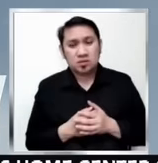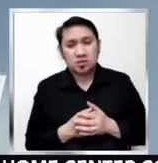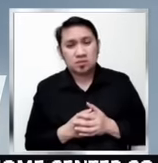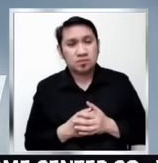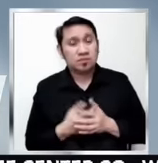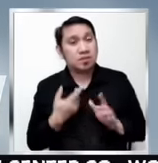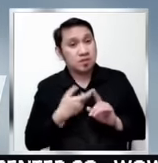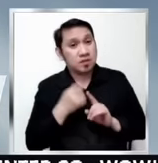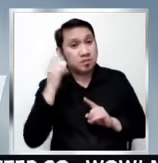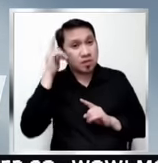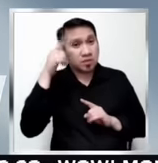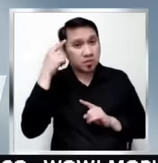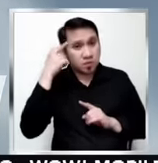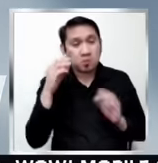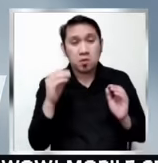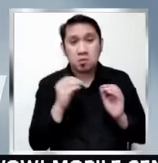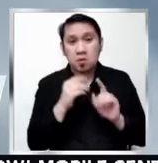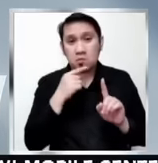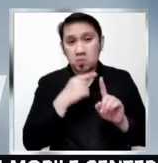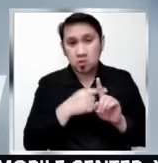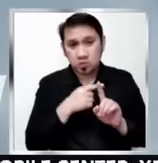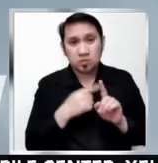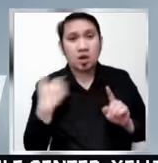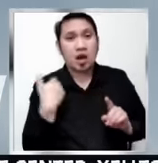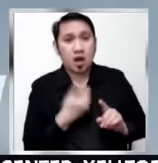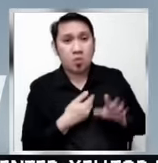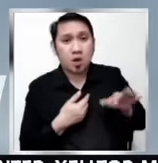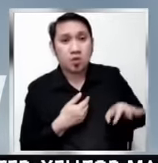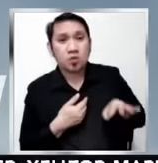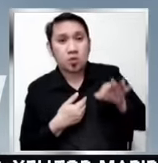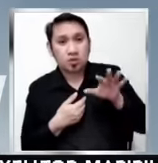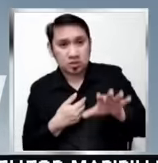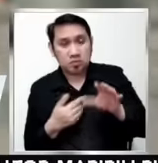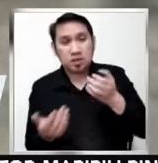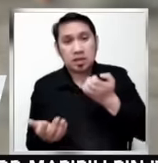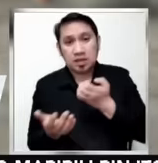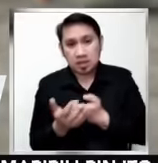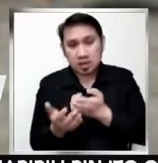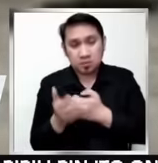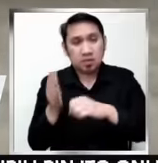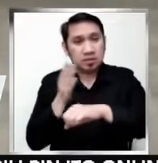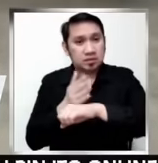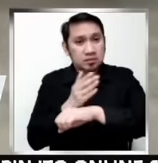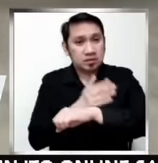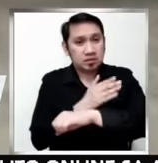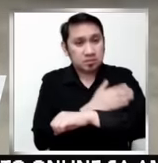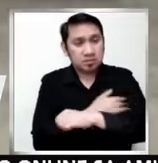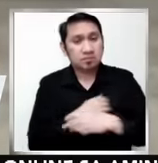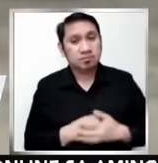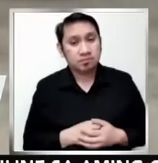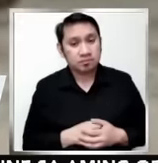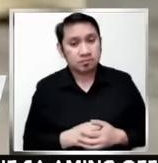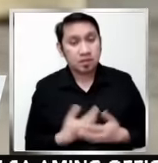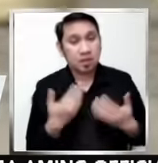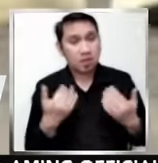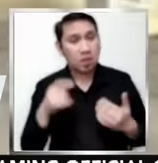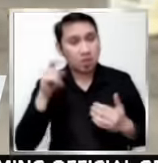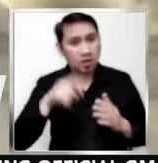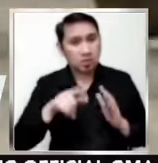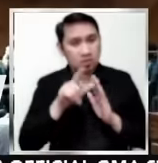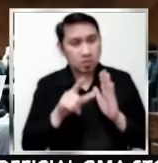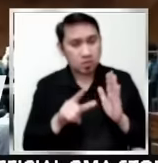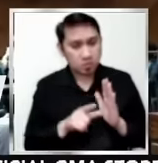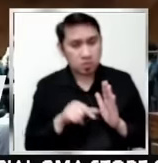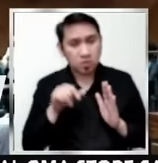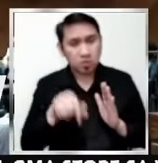government. Mas positibo po yung ambag po natin sa economic development. Isang hakbang dyan ang pagsasabata sa Adolescent Pregnancy Prevention